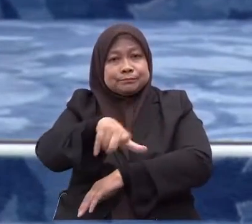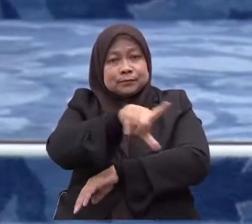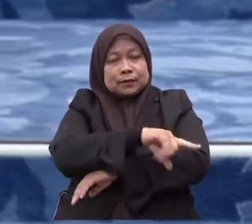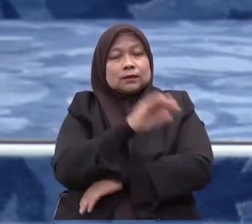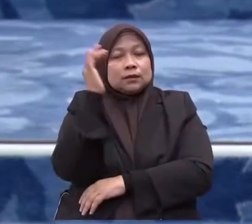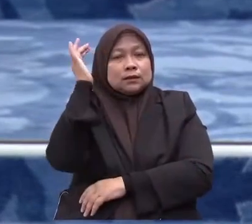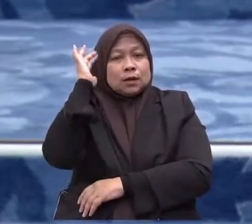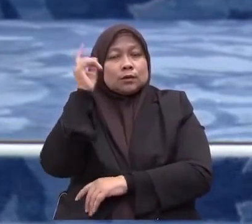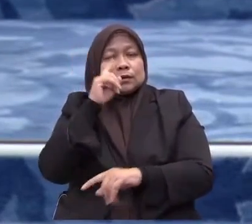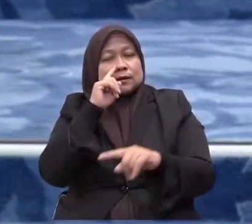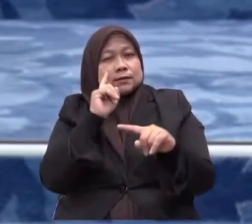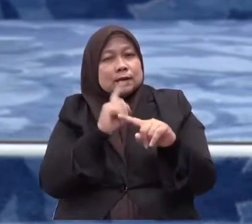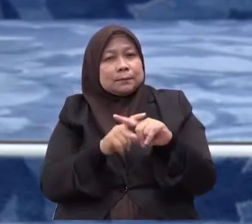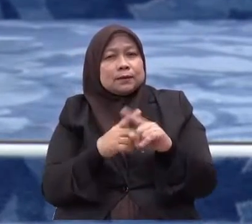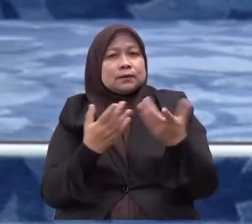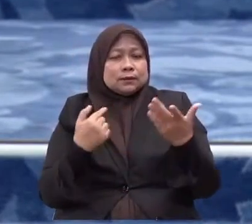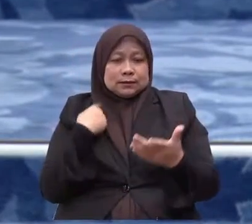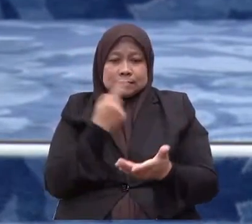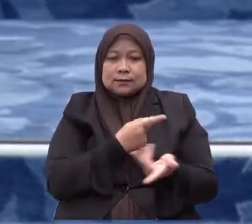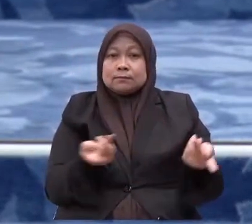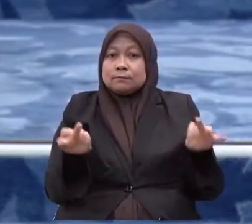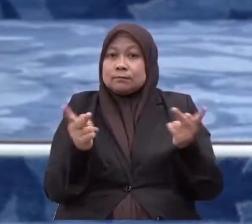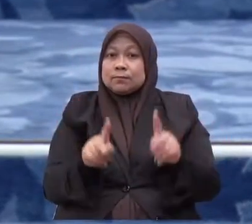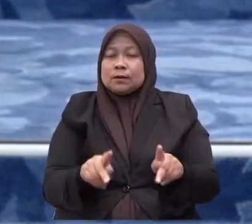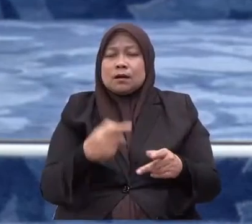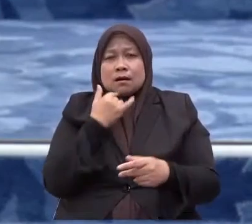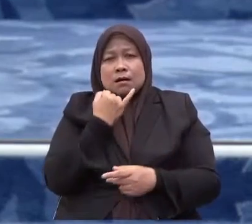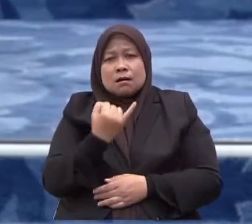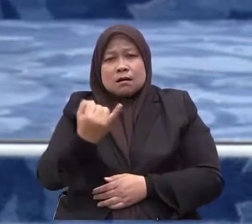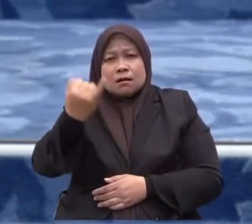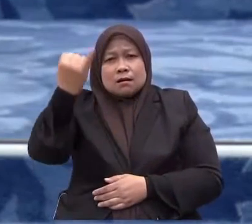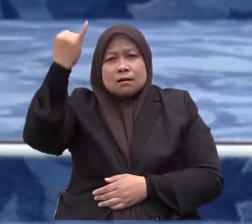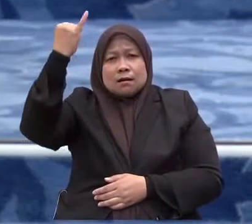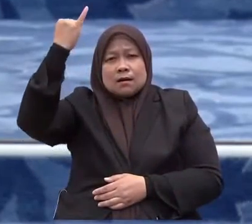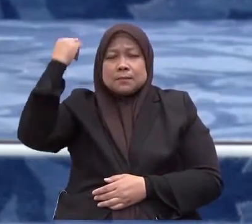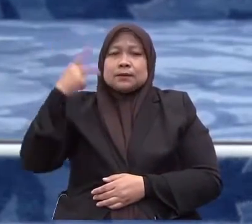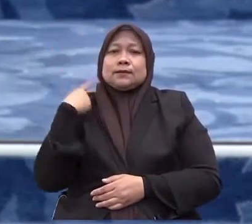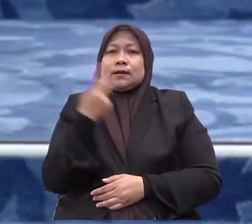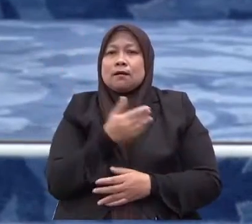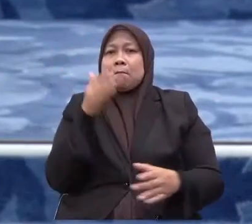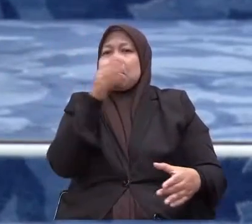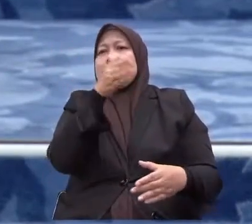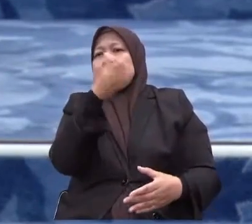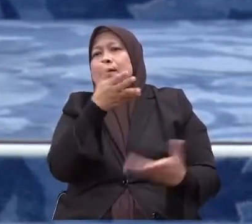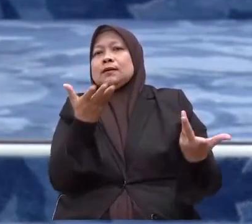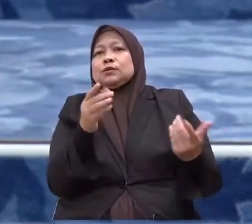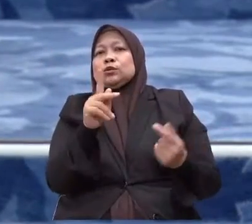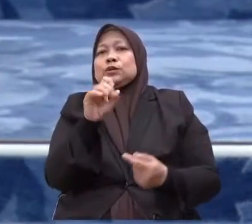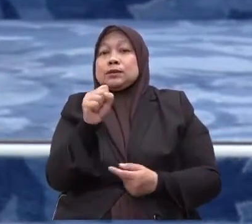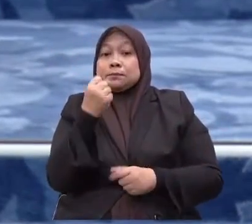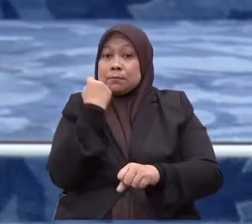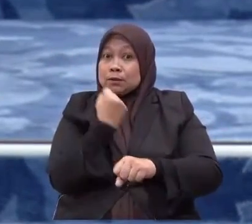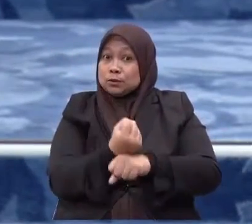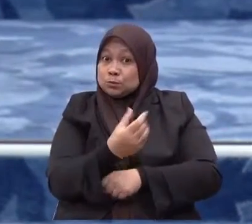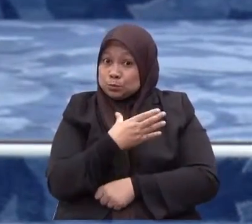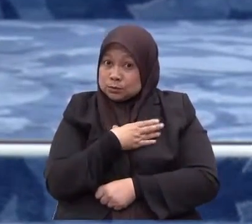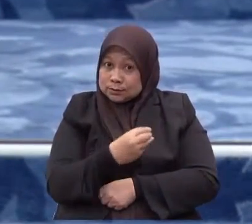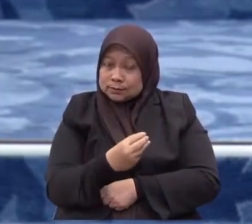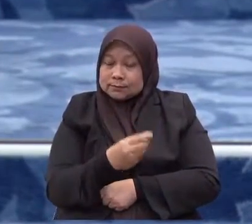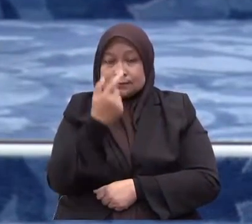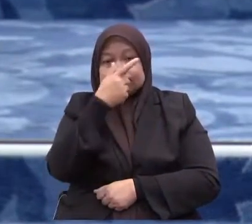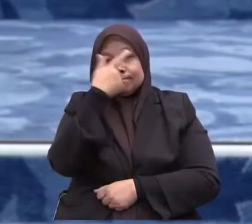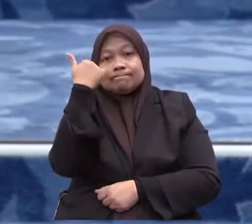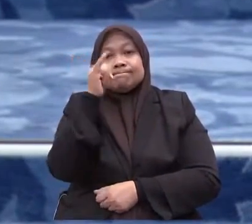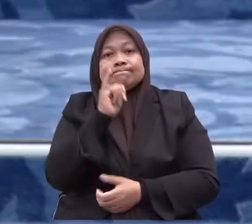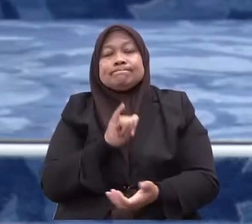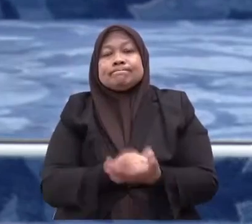satu kesilapan kita menandatangani berkurun-kurun kita akan dipersalahkan seperti ini jadi